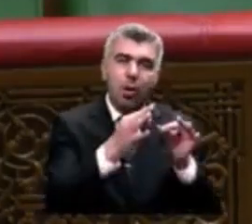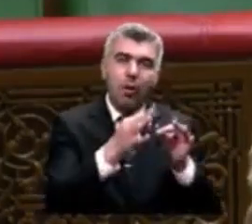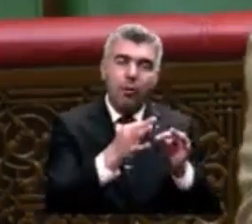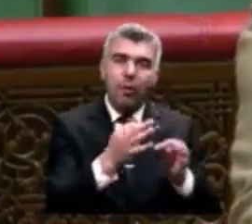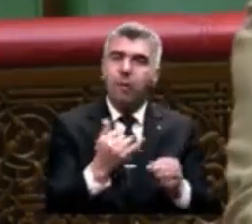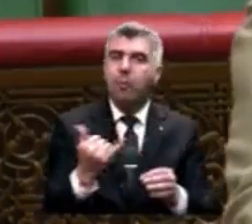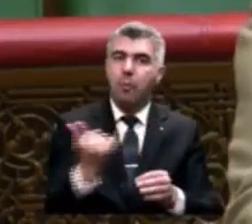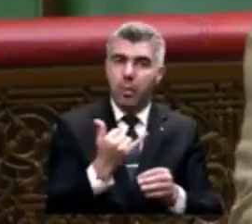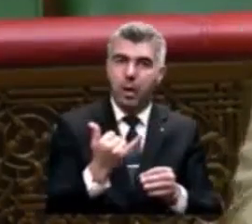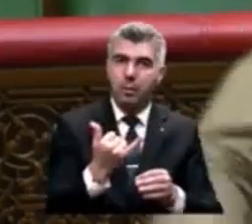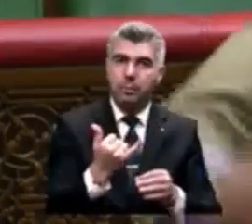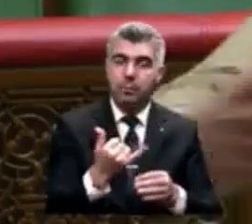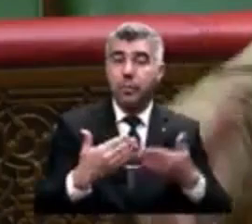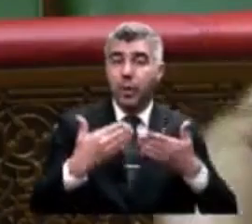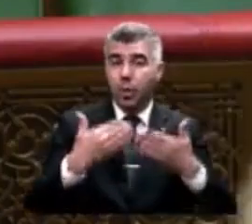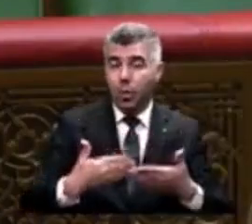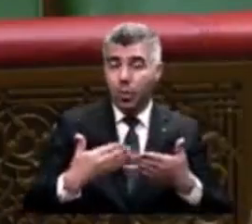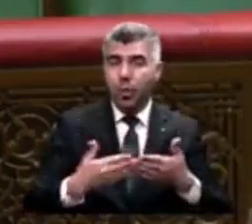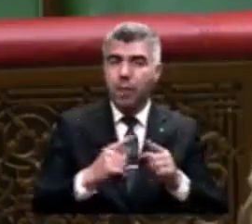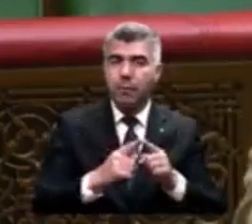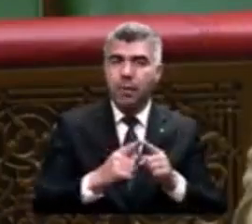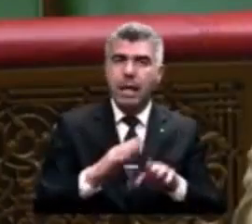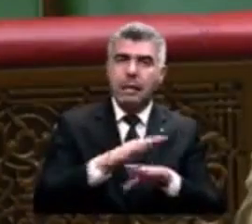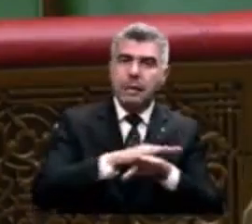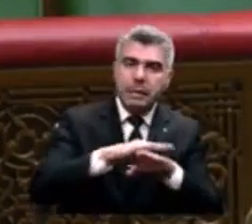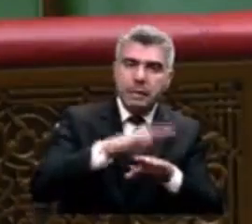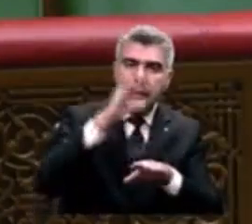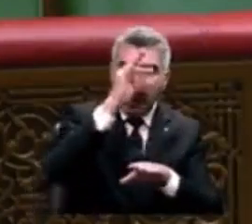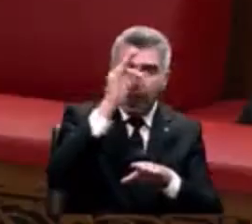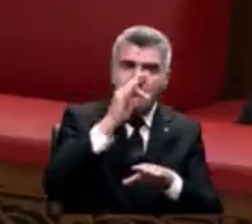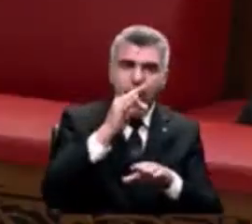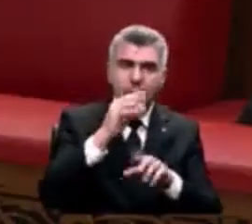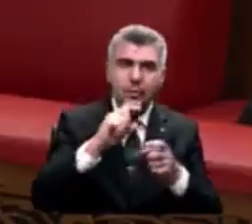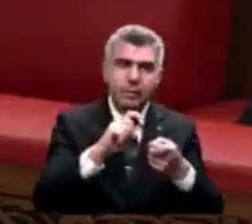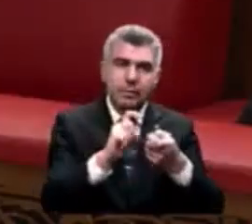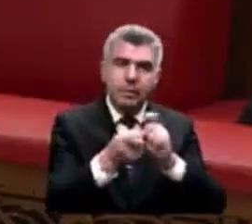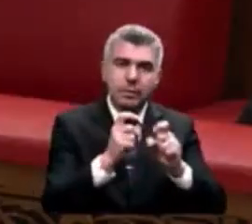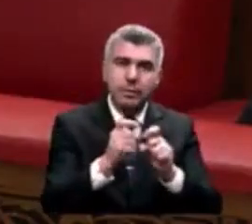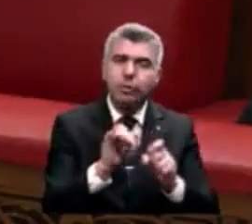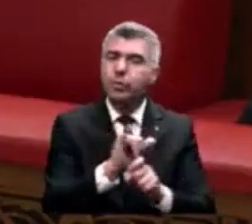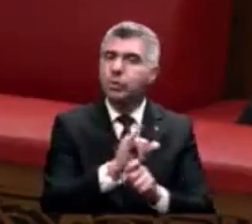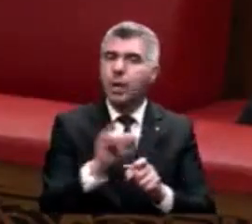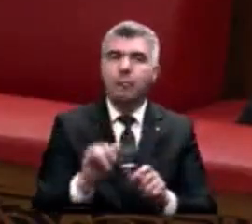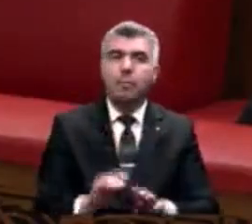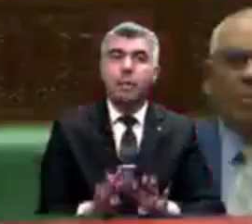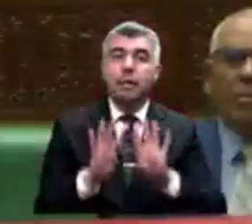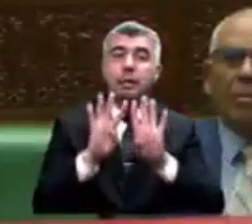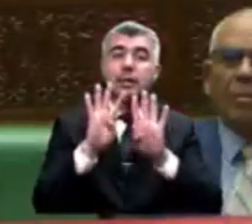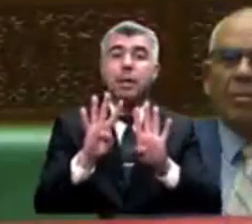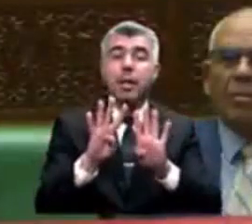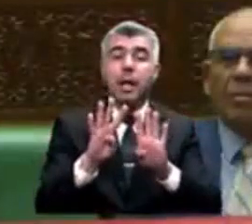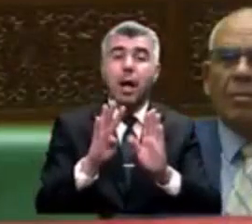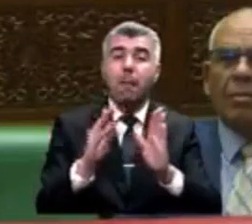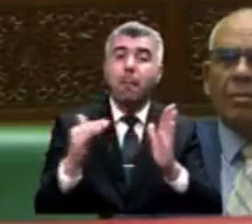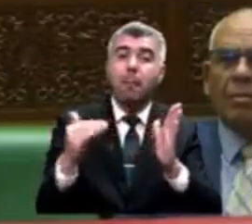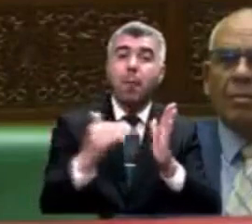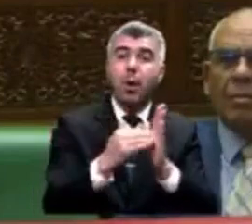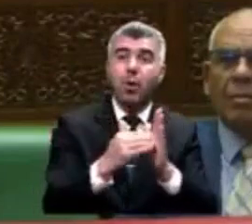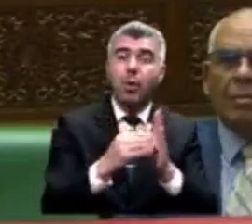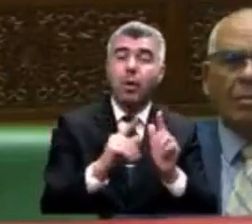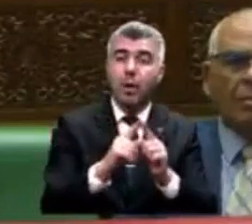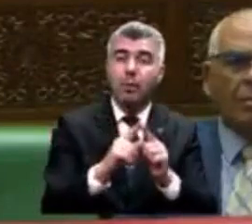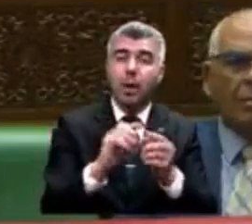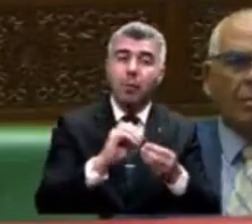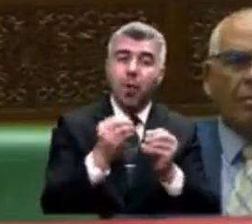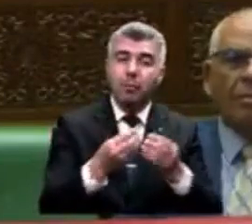ديالنا اليوم ماشي هو المنافسه السياسيه ولا التشنجات، ولكن الهدف ديالنا هي ديك 8 المليون. شكرا سيد المستشار. اليوم نجنبوا هذا